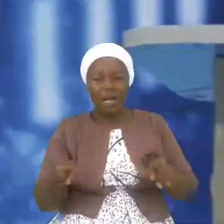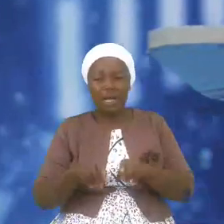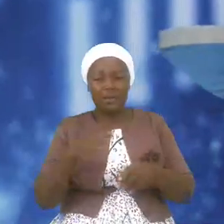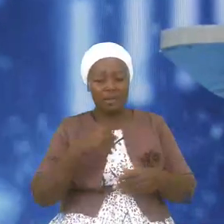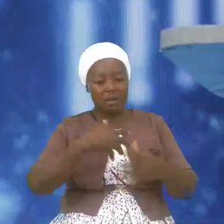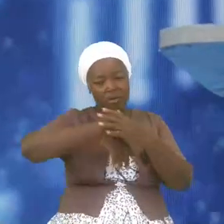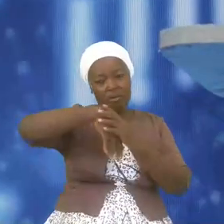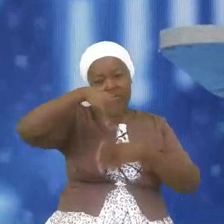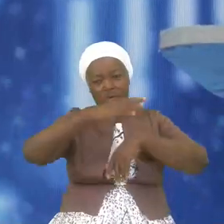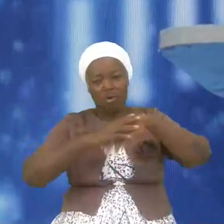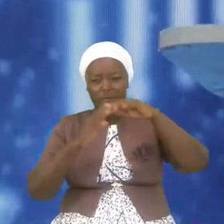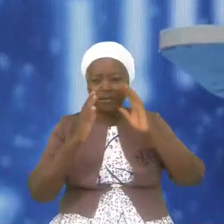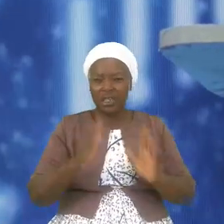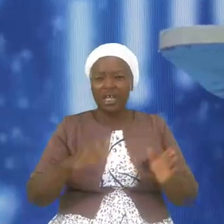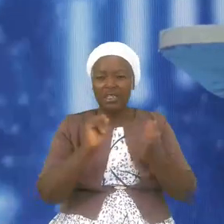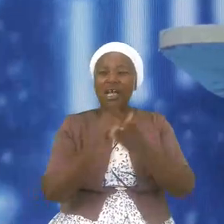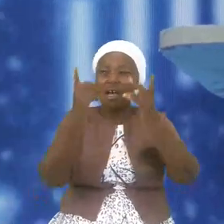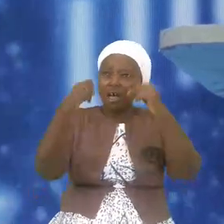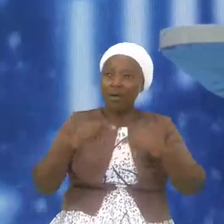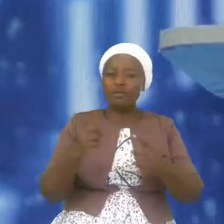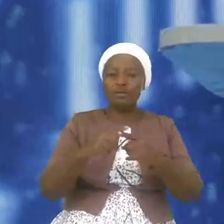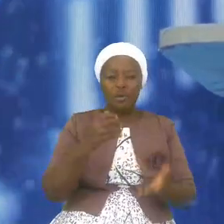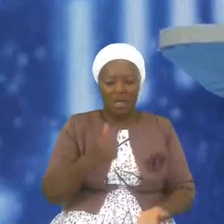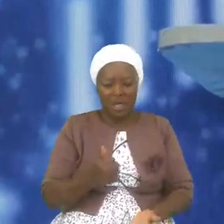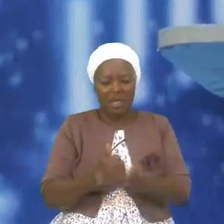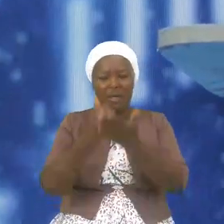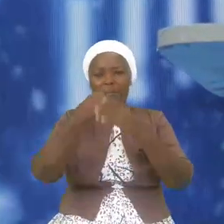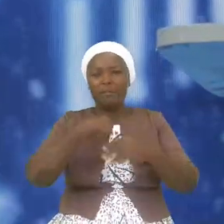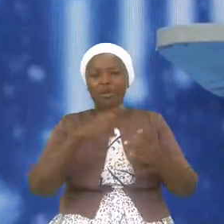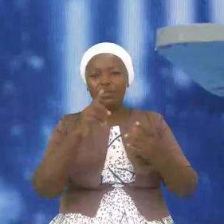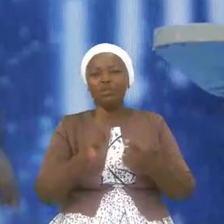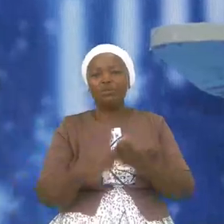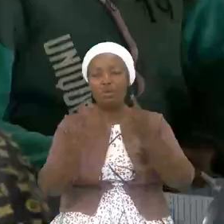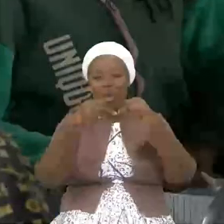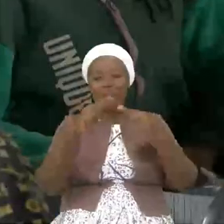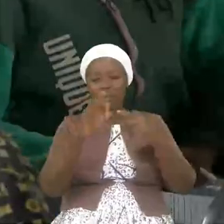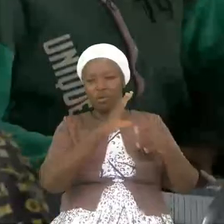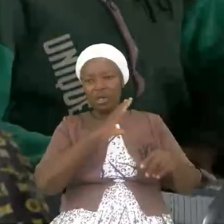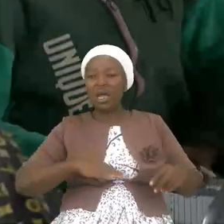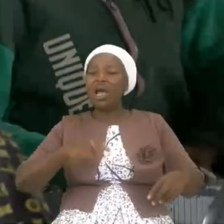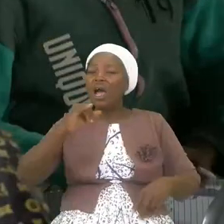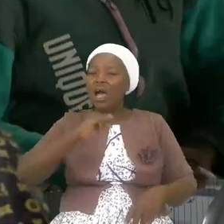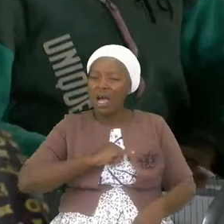mon Consolateur qui vient m'aider. Viens à Christ.